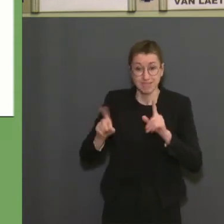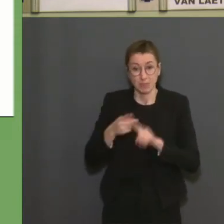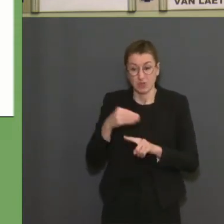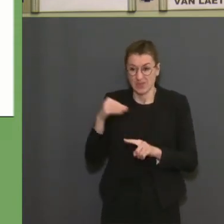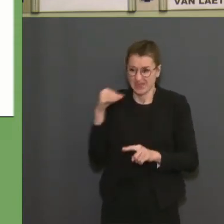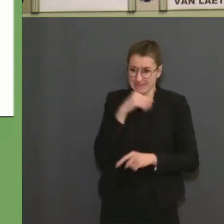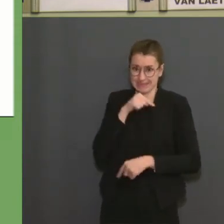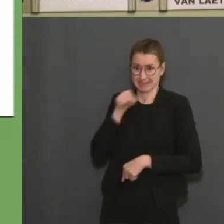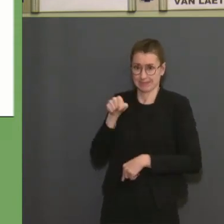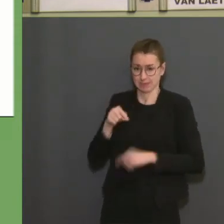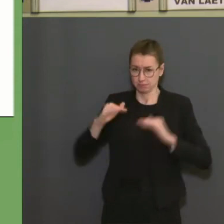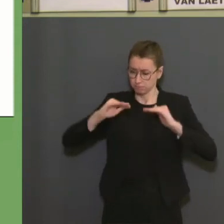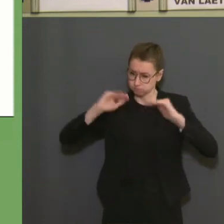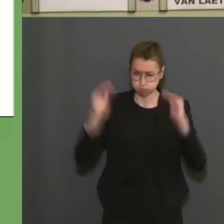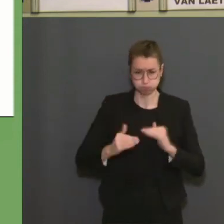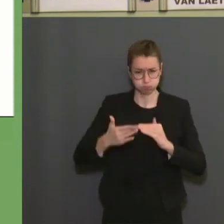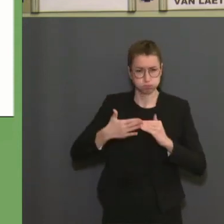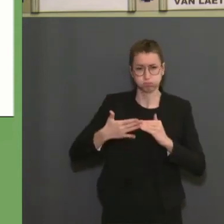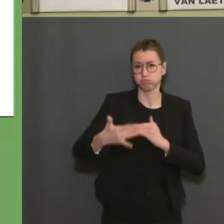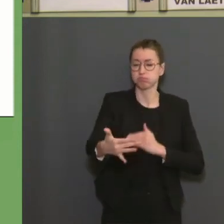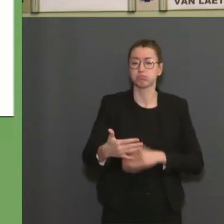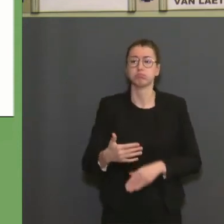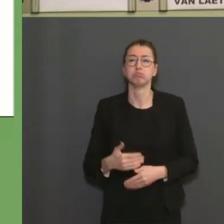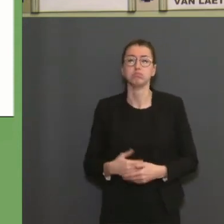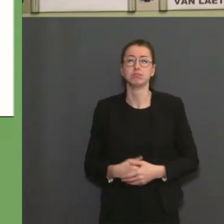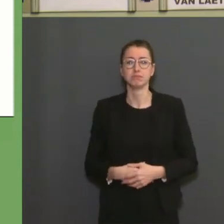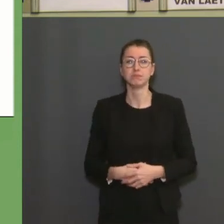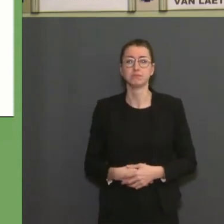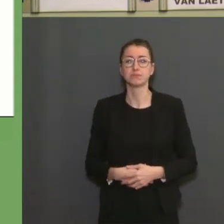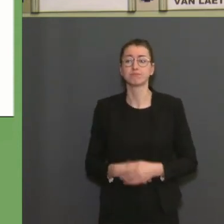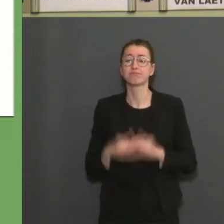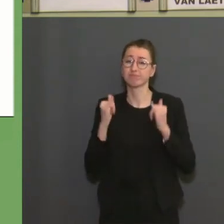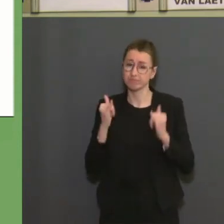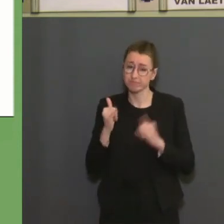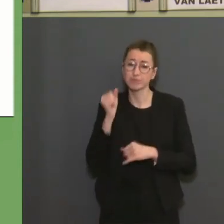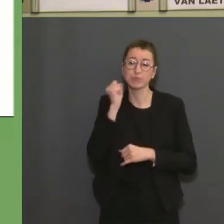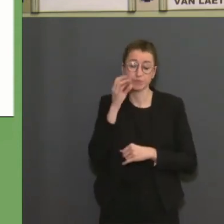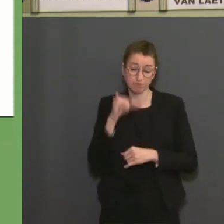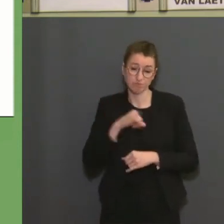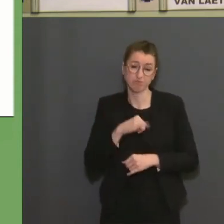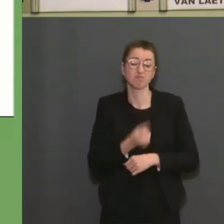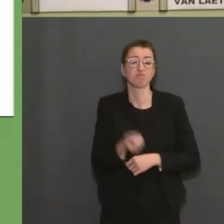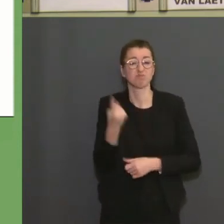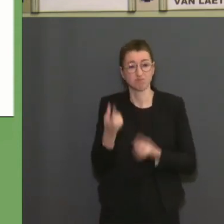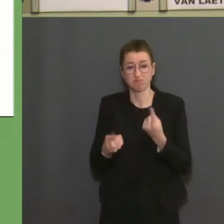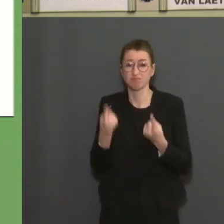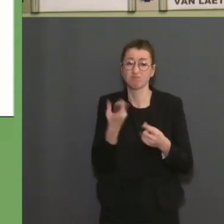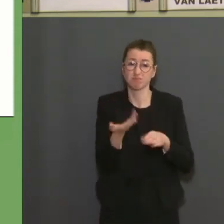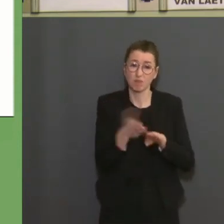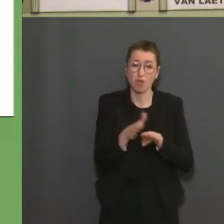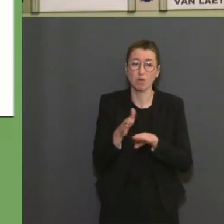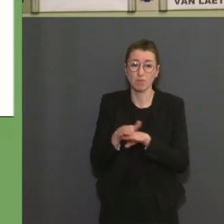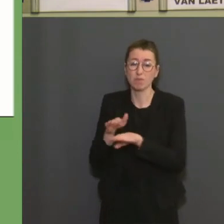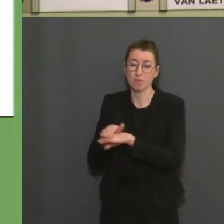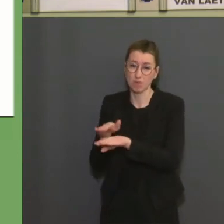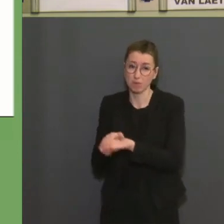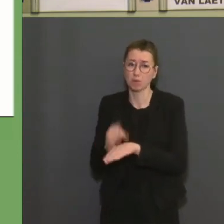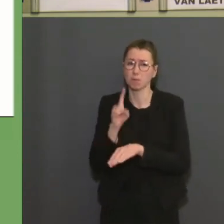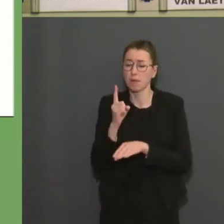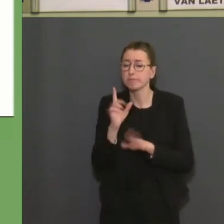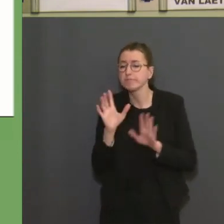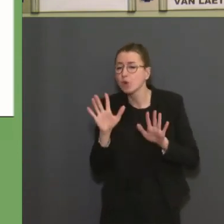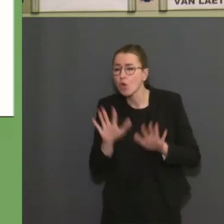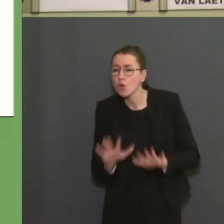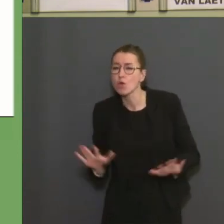Nous déplorons toujours un peu plus de décès chaque jour, mais avec un rythme, comme on l'a dit, qui ne cesse de diminuer. Fin de